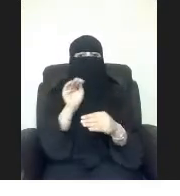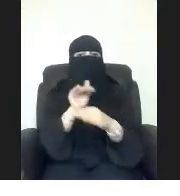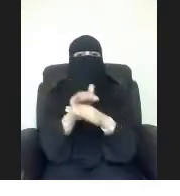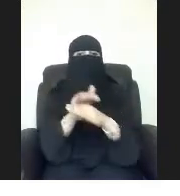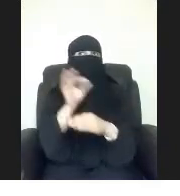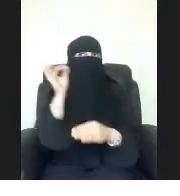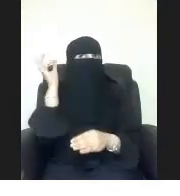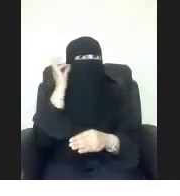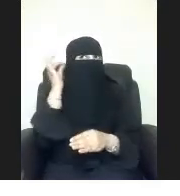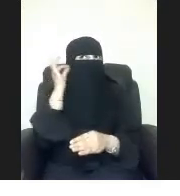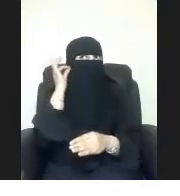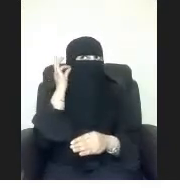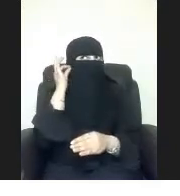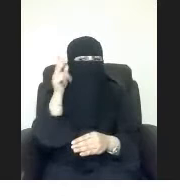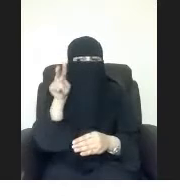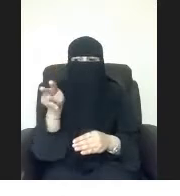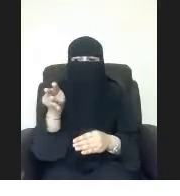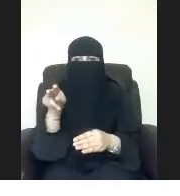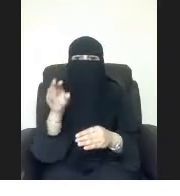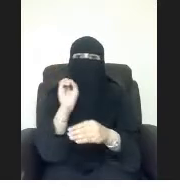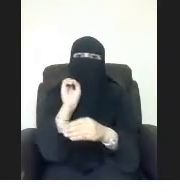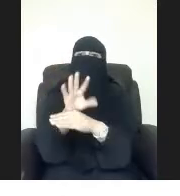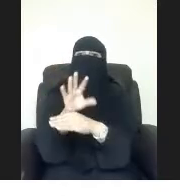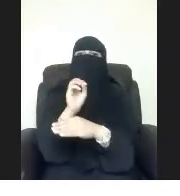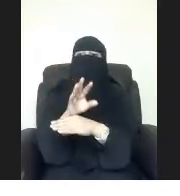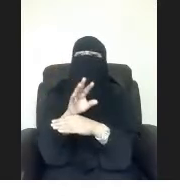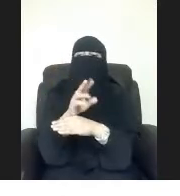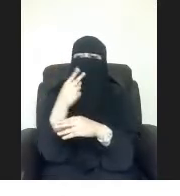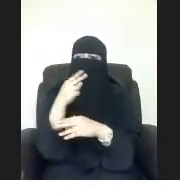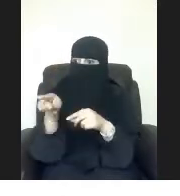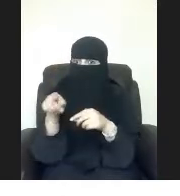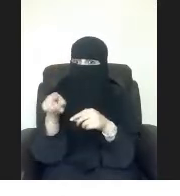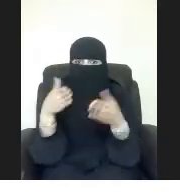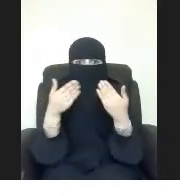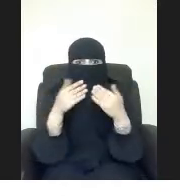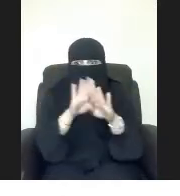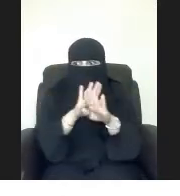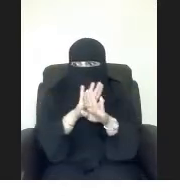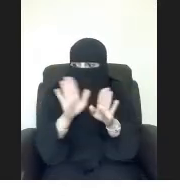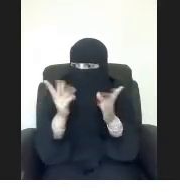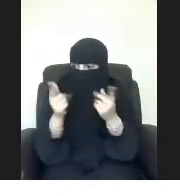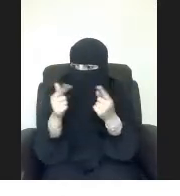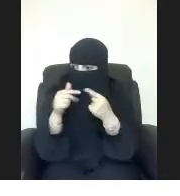فهي عبارة عن شرائح شبه فارغة كما تلاحظون،